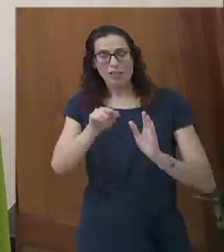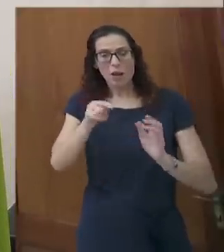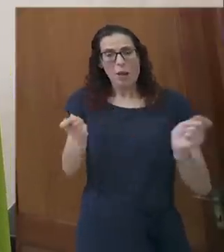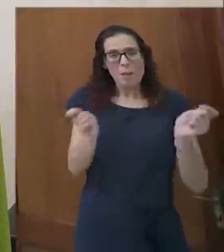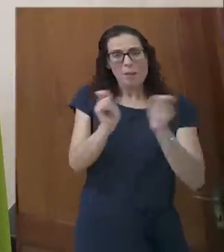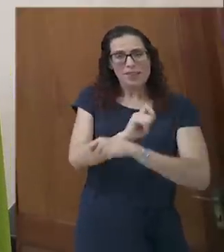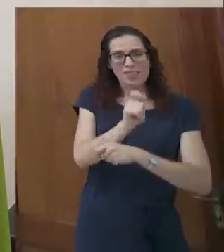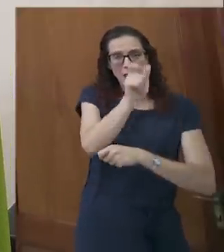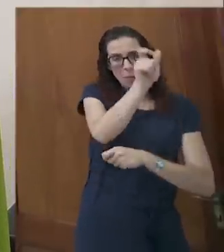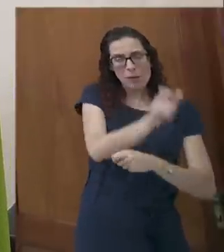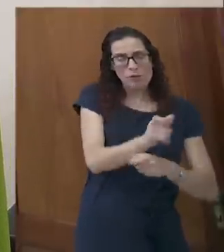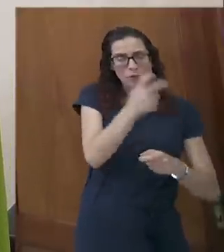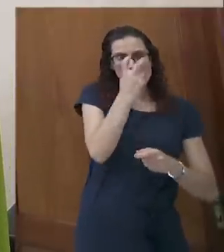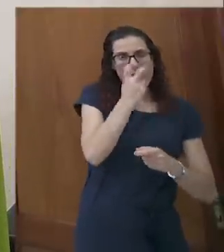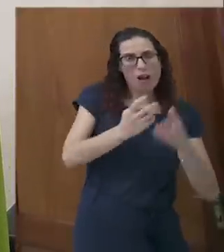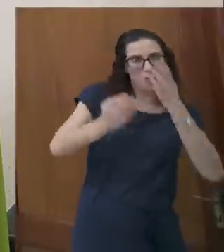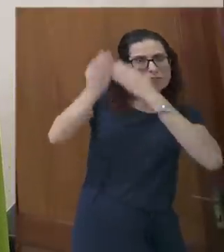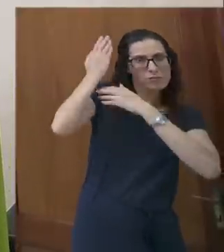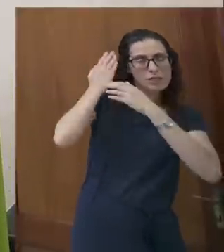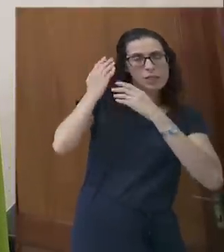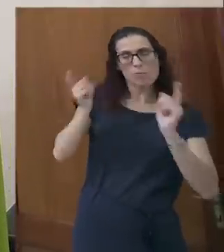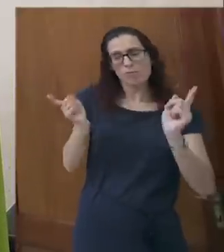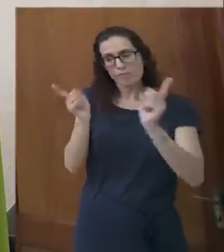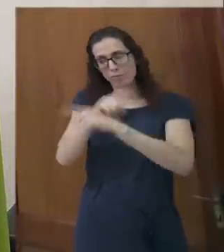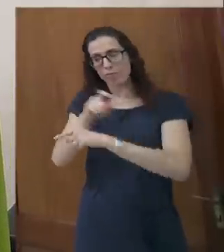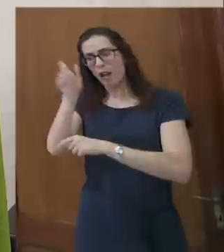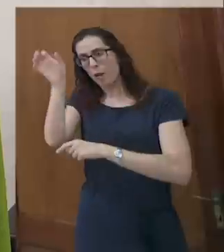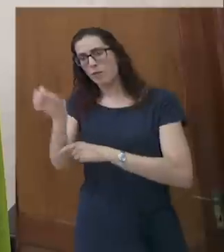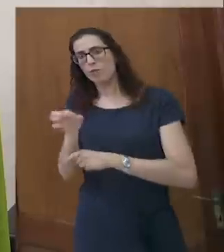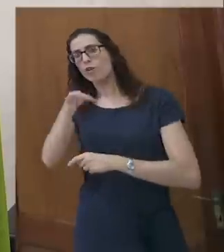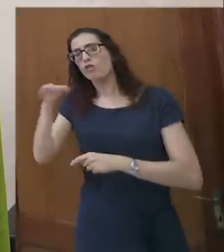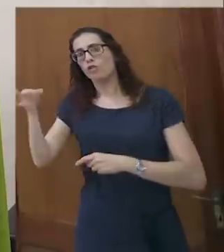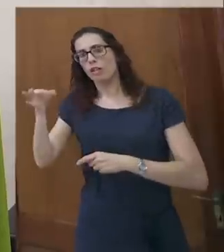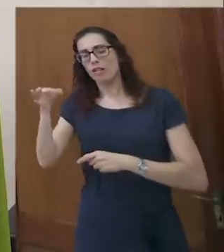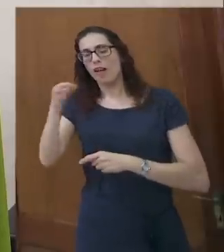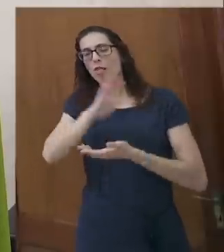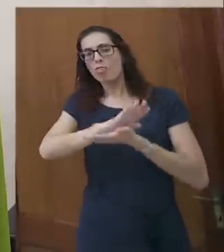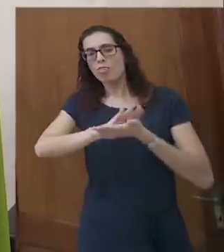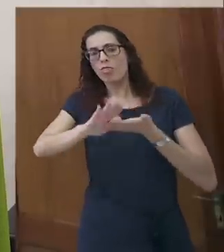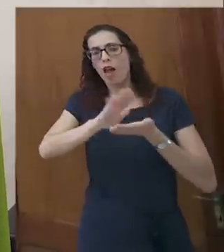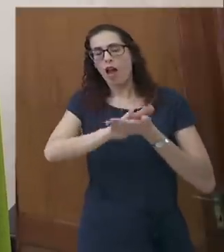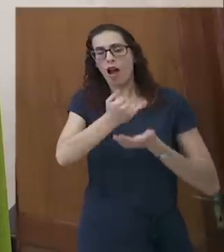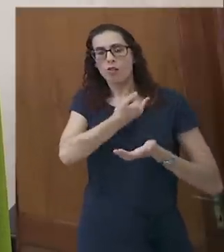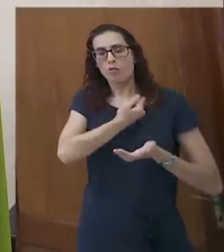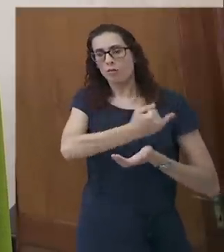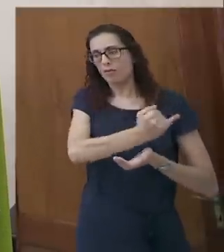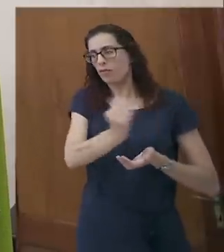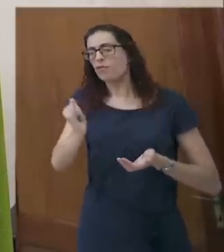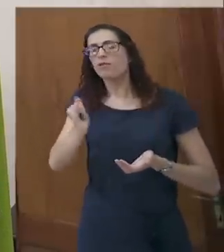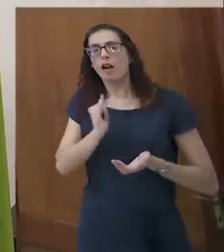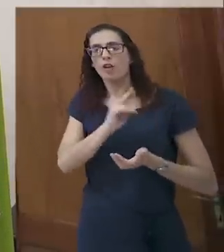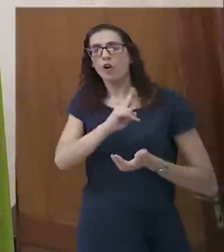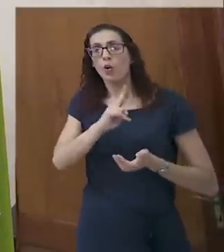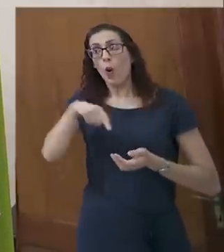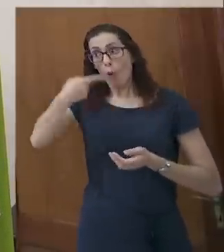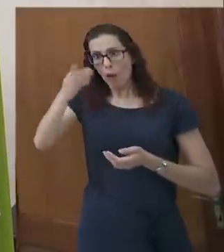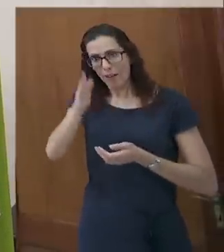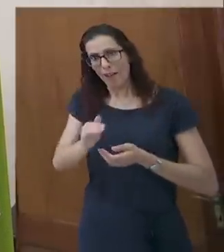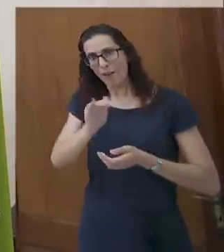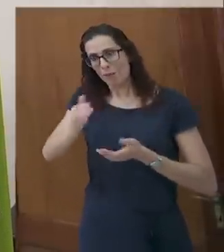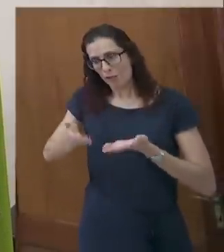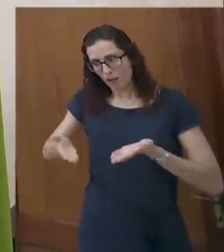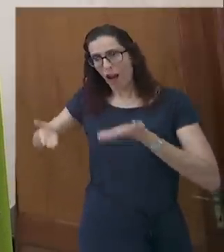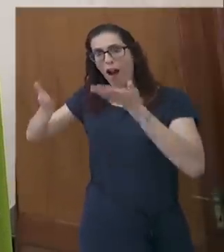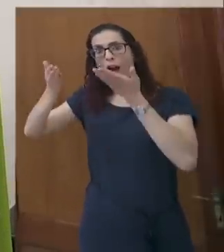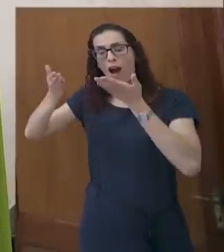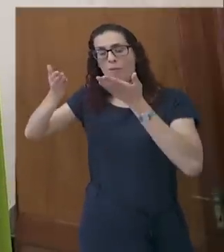il-qadim bil-mewt tiegħu ħassar id-dnubiet tagħna. Wara li bil-qawmin tiegħu daħħanna fil-ħajja ta' dejjem, bitlob